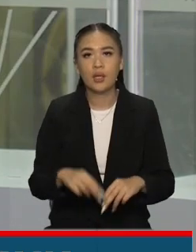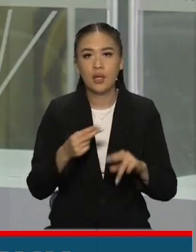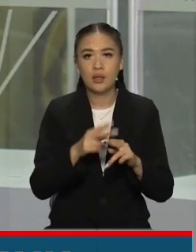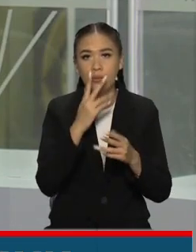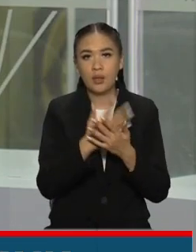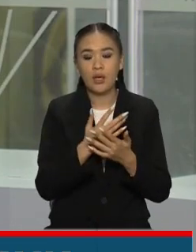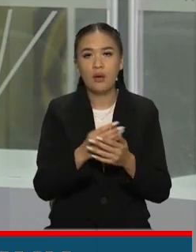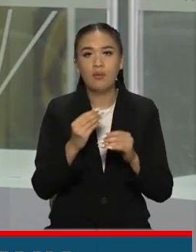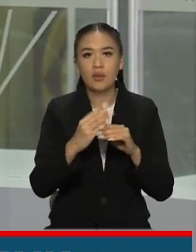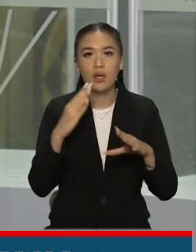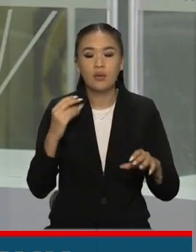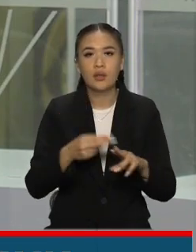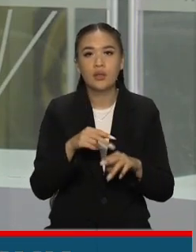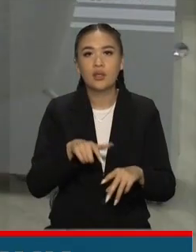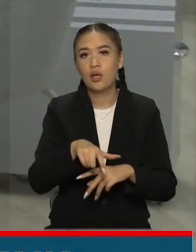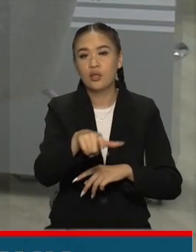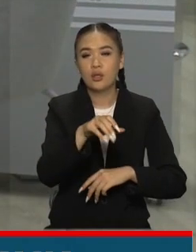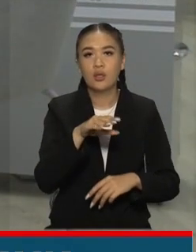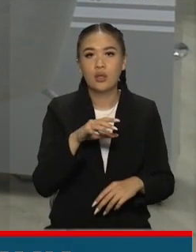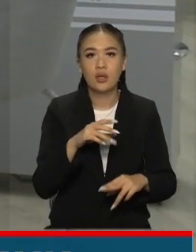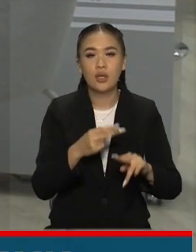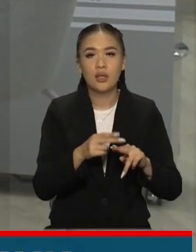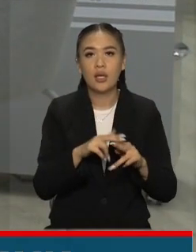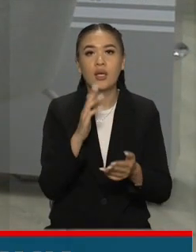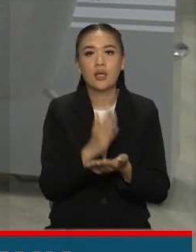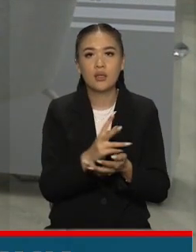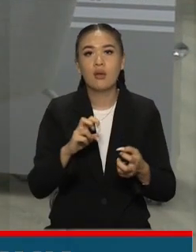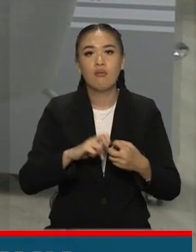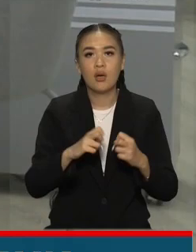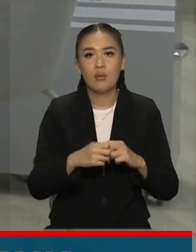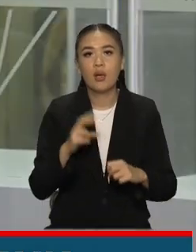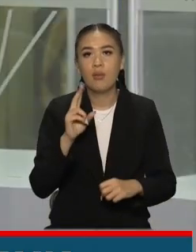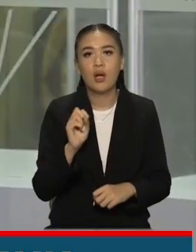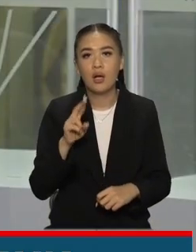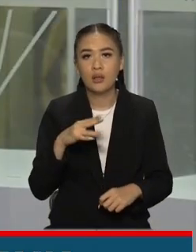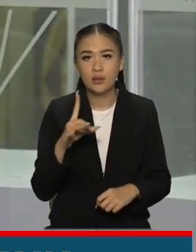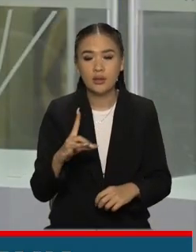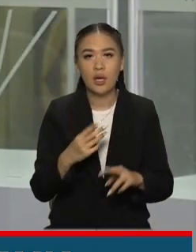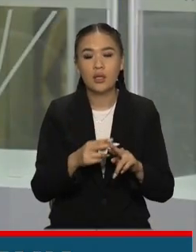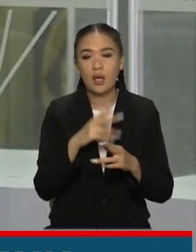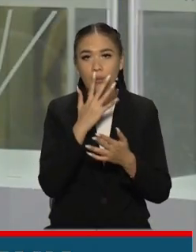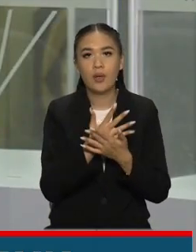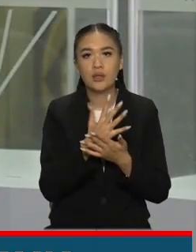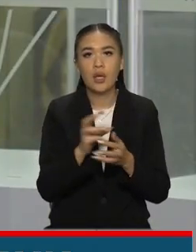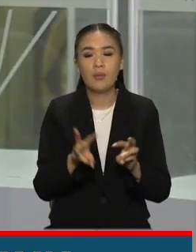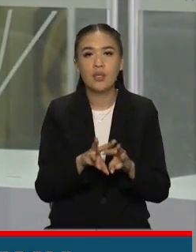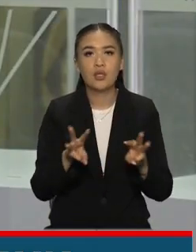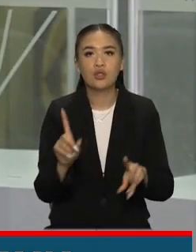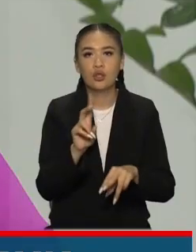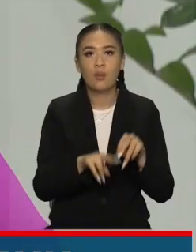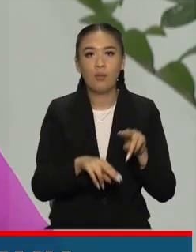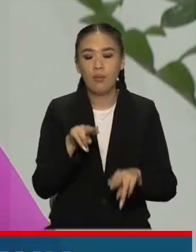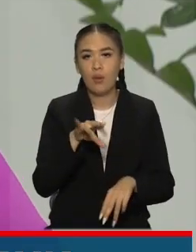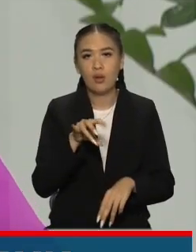исключение автомобильно-дорожной отрасли. Здесь есть действительно проблемы с кадрами, в связи с отсутствием отраслевого министерства, которое строит политику в